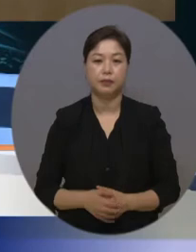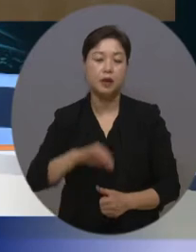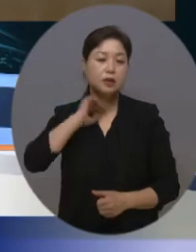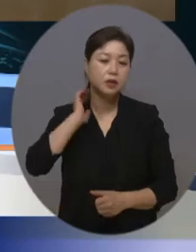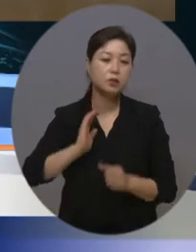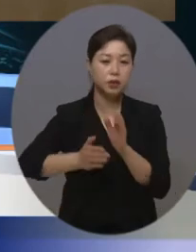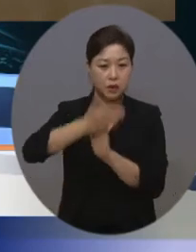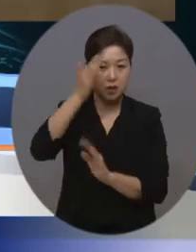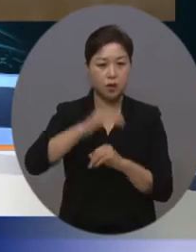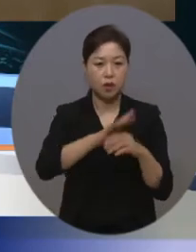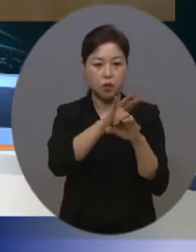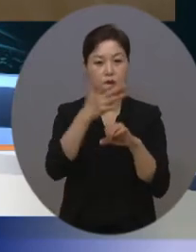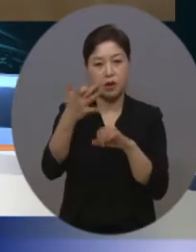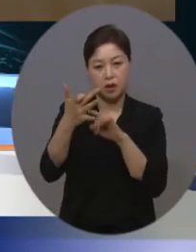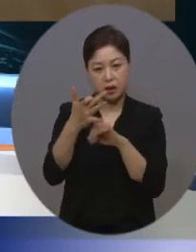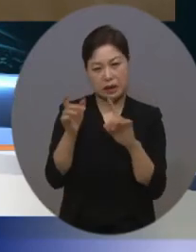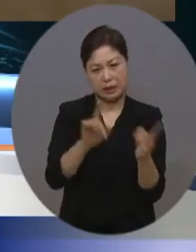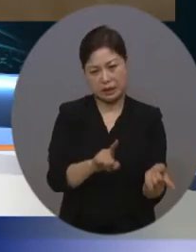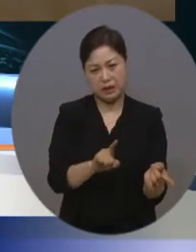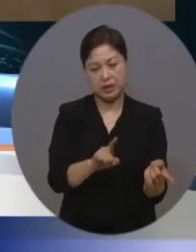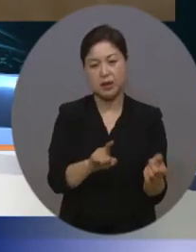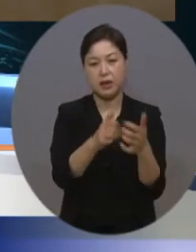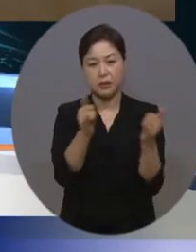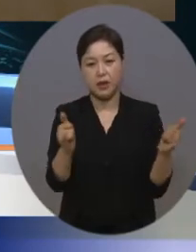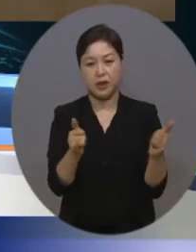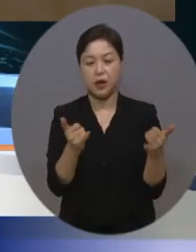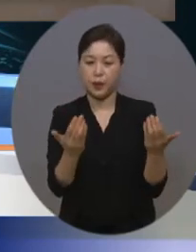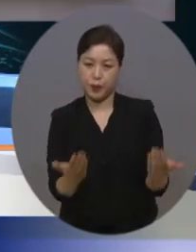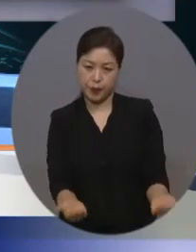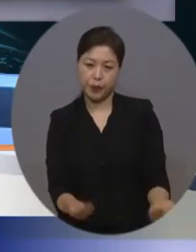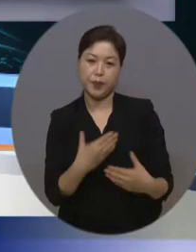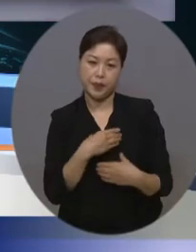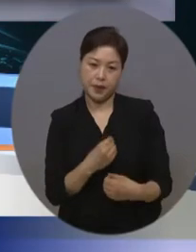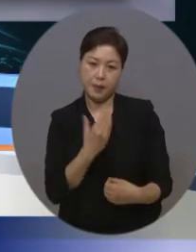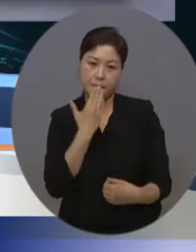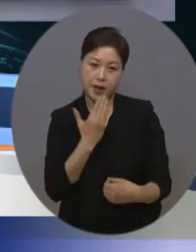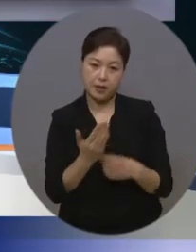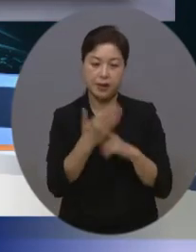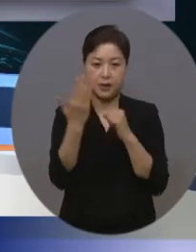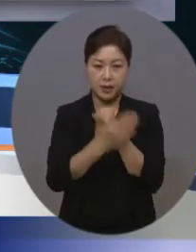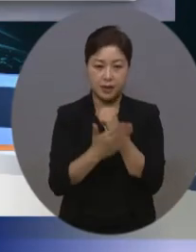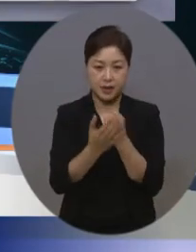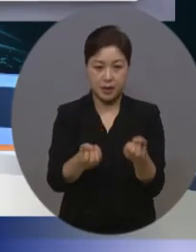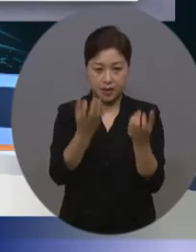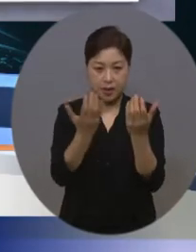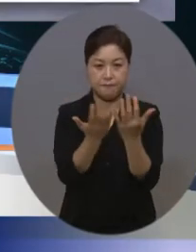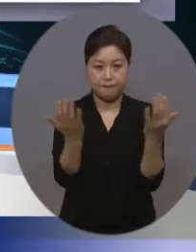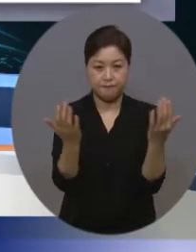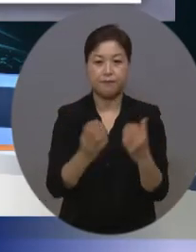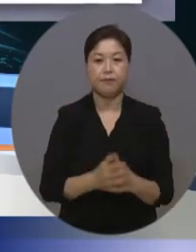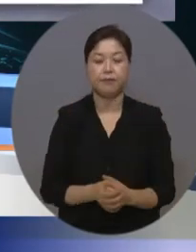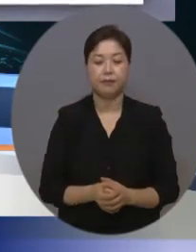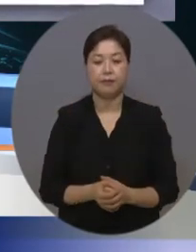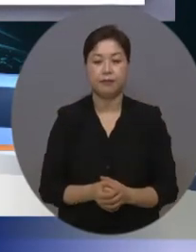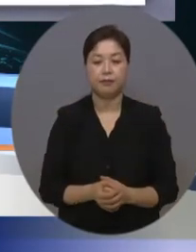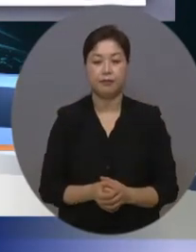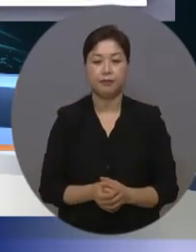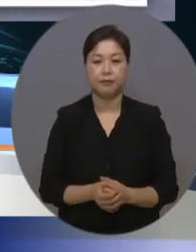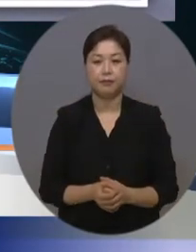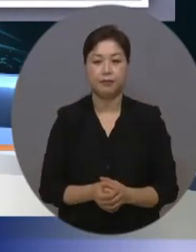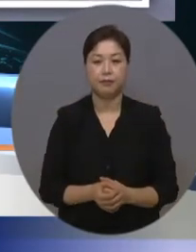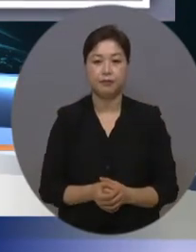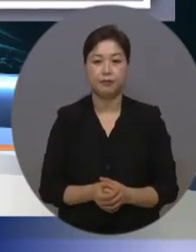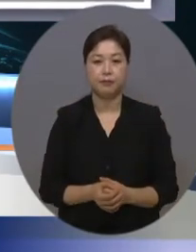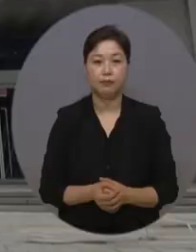의정부시에서 코로나19로 지친 일상 속 잠시나마 휴식을 즐길 수 있는 사진전이 열렸습니다. 정우선 기자가